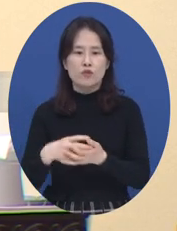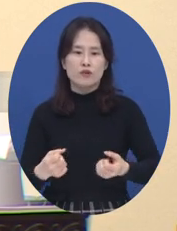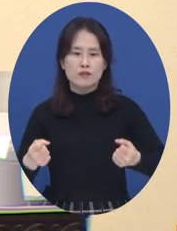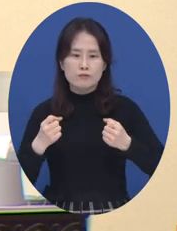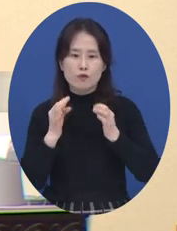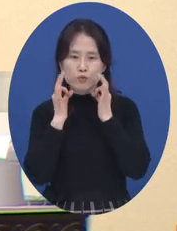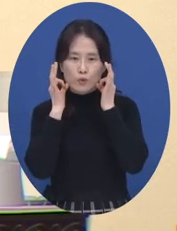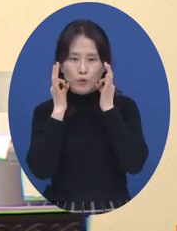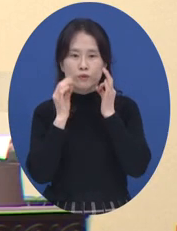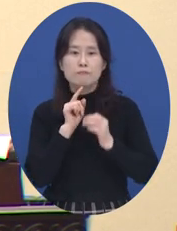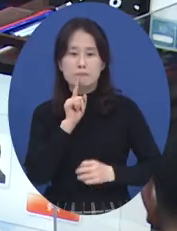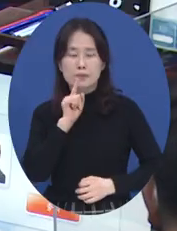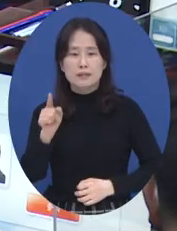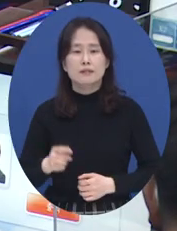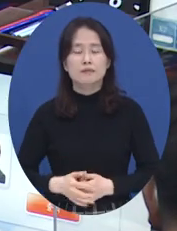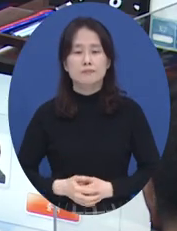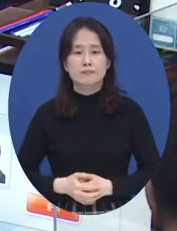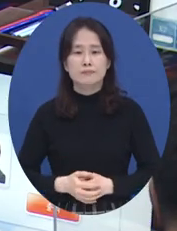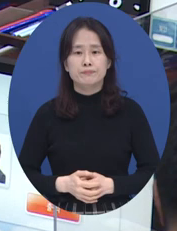힘껏 도약하겠습니다.